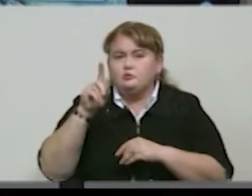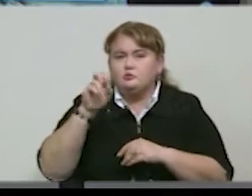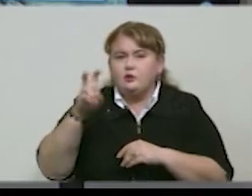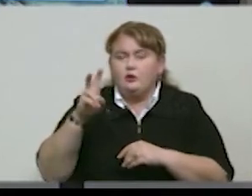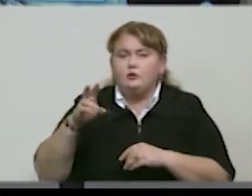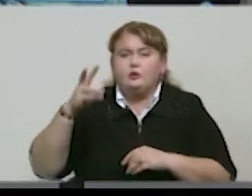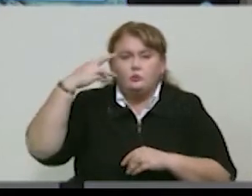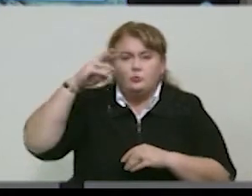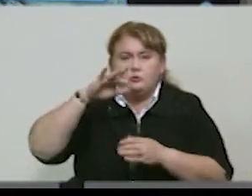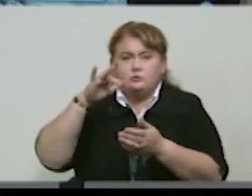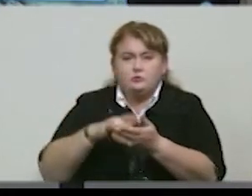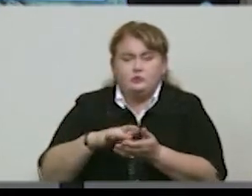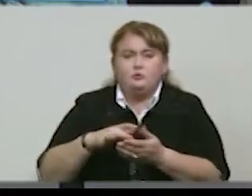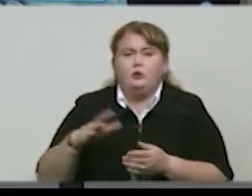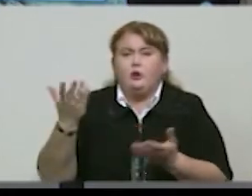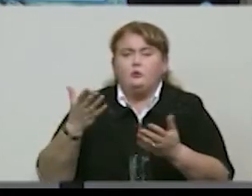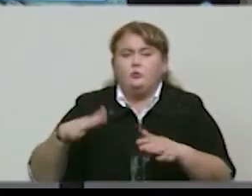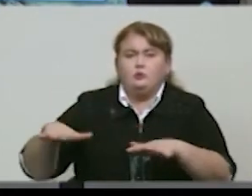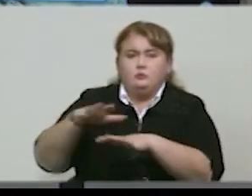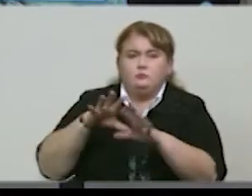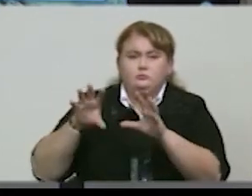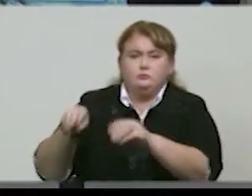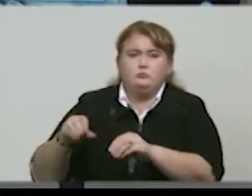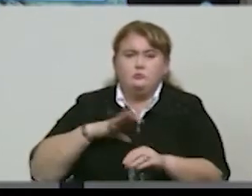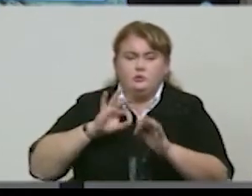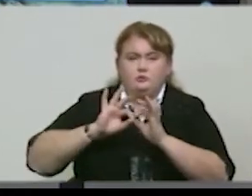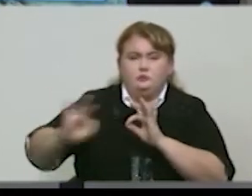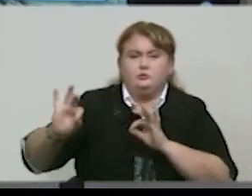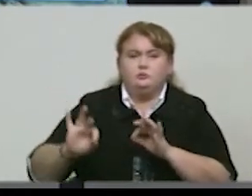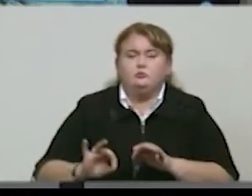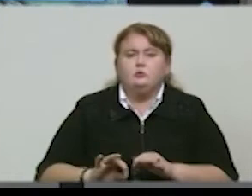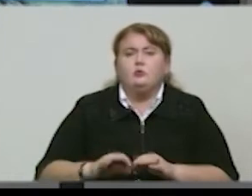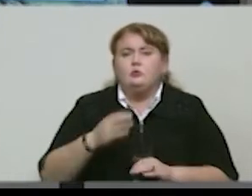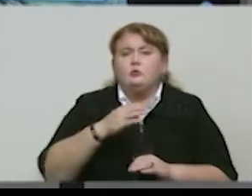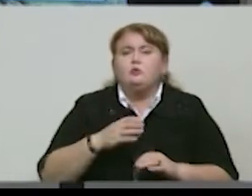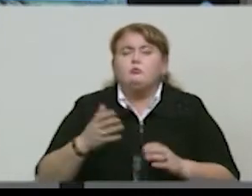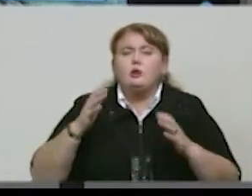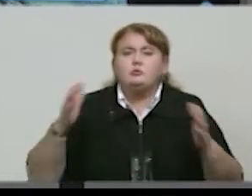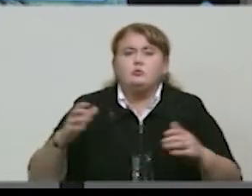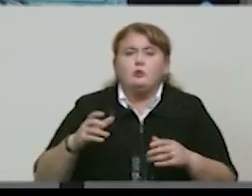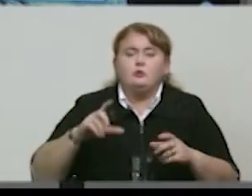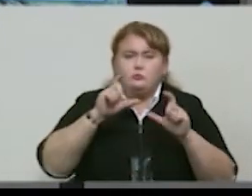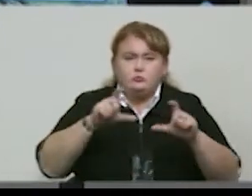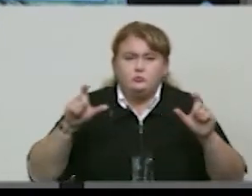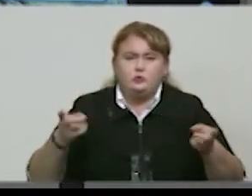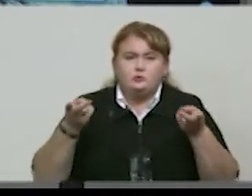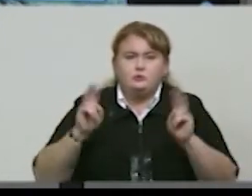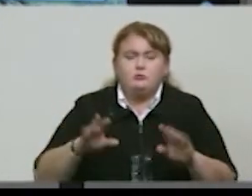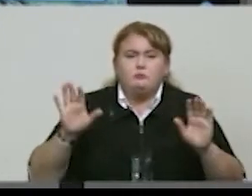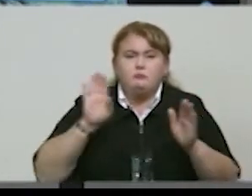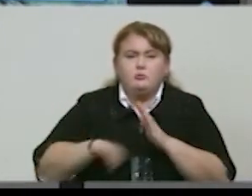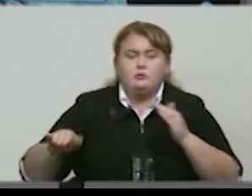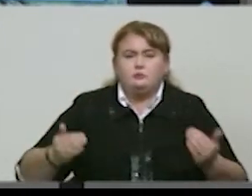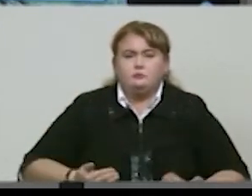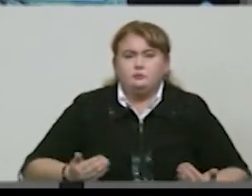Туркестана, которые населяли, были сожжены. Большое количество людей остались без крова.